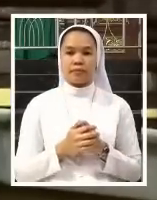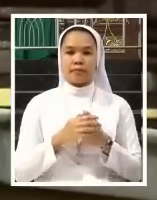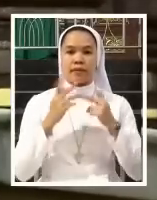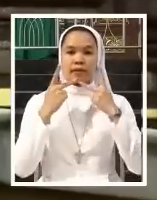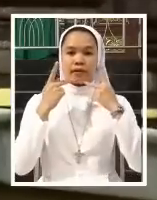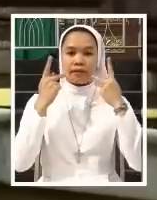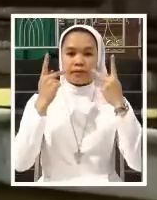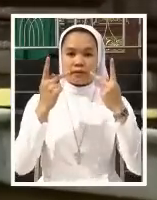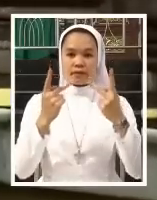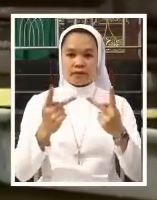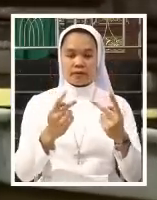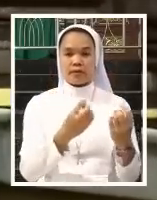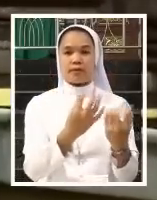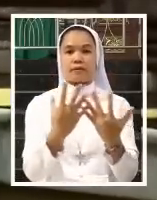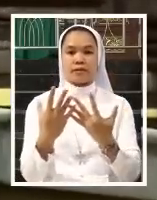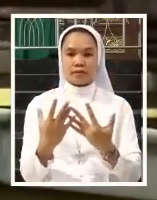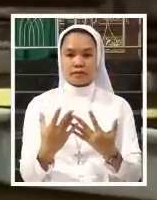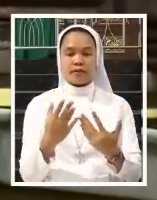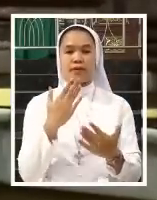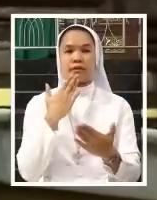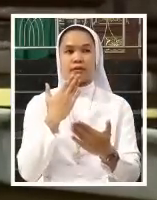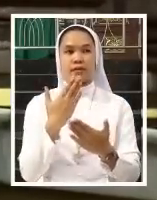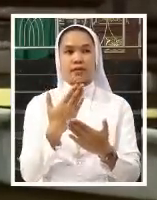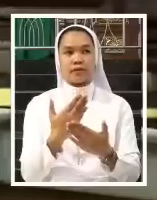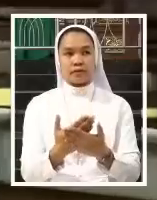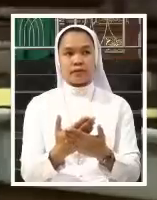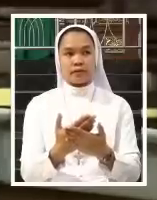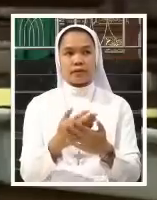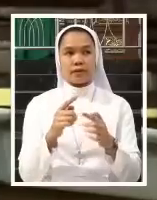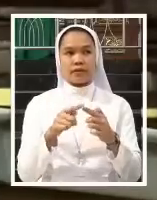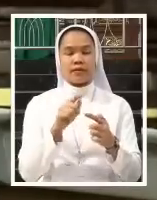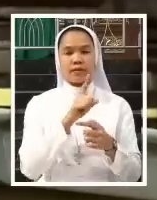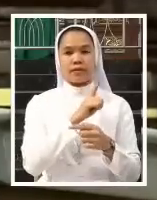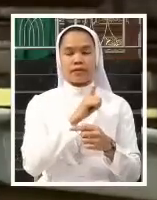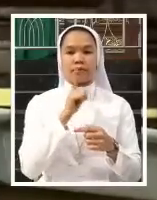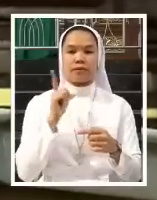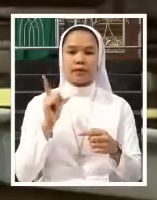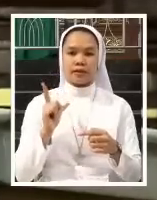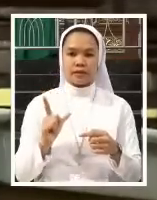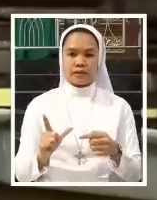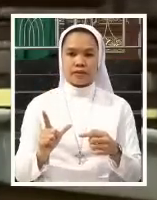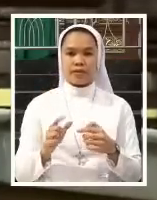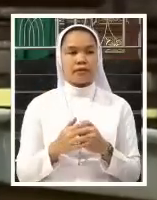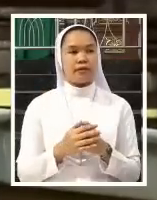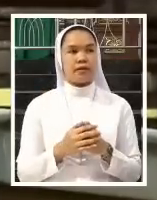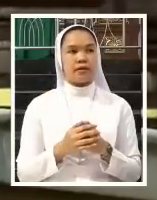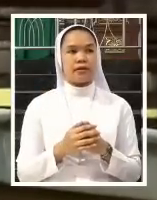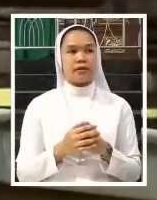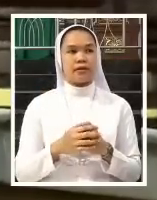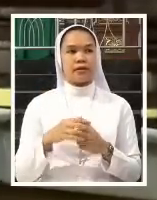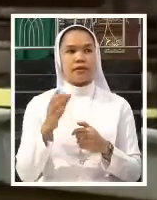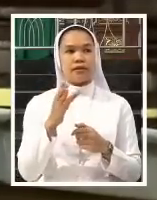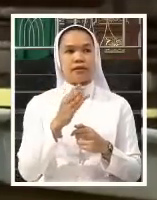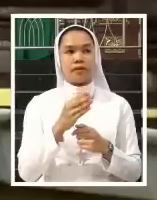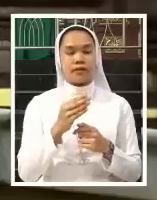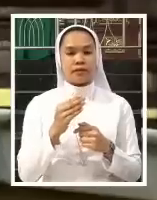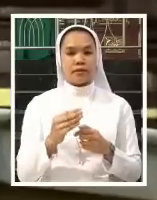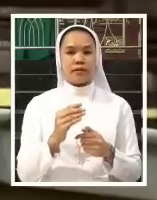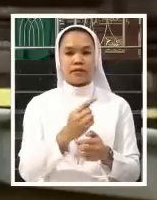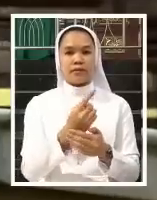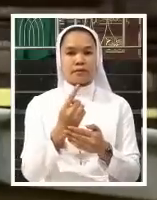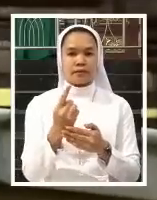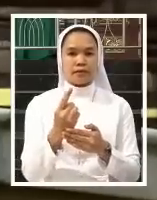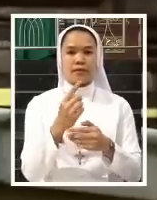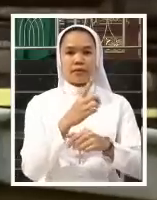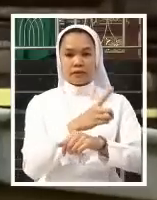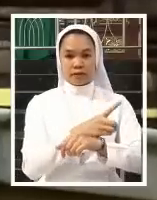Magrukyaw kan taon nin karahayan kan kagurangnan. Sa kasal daw nin